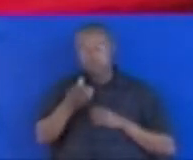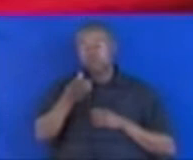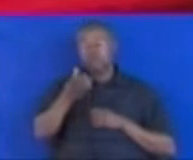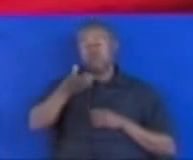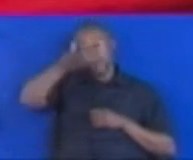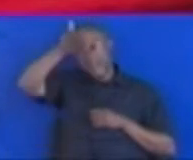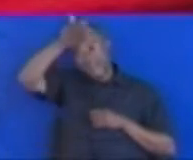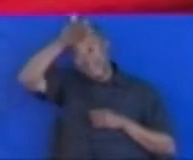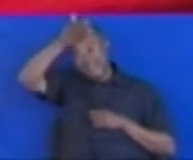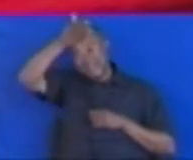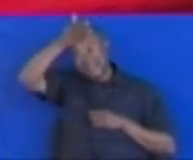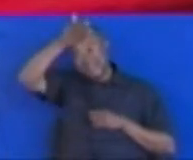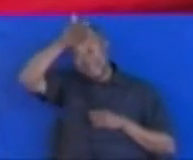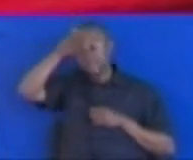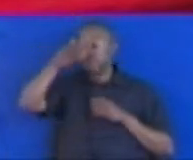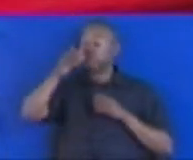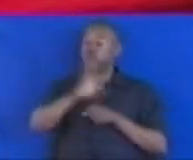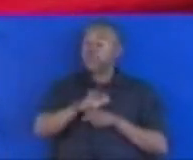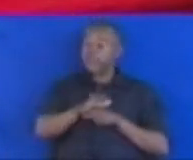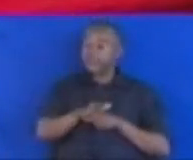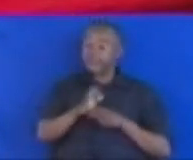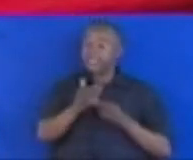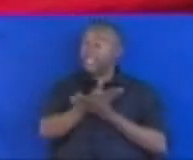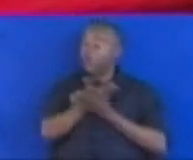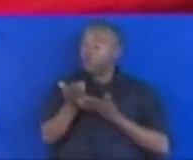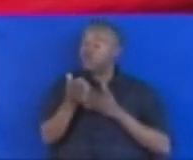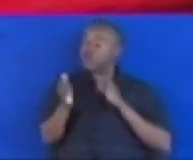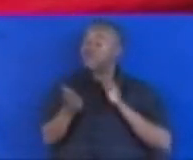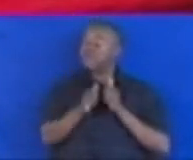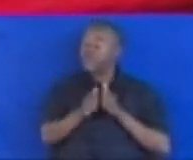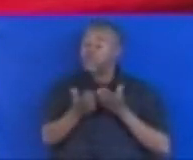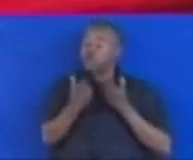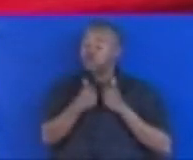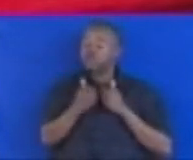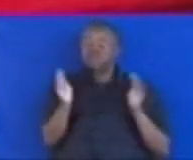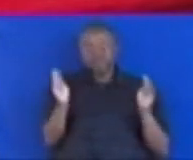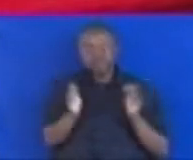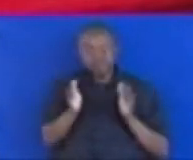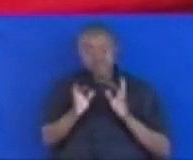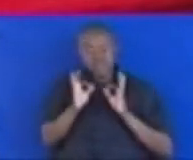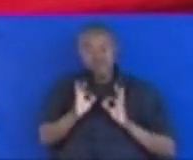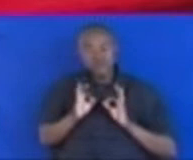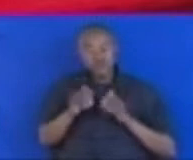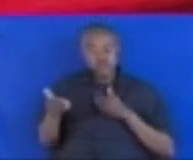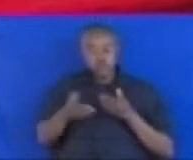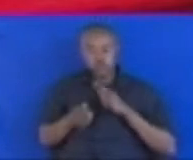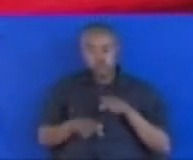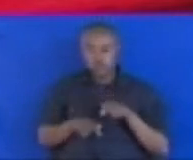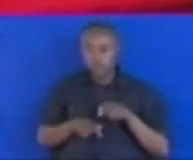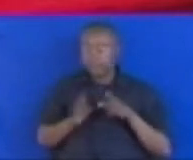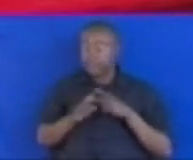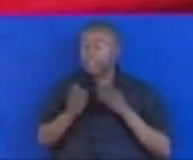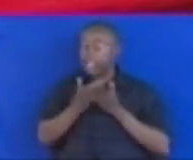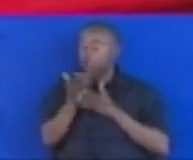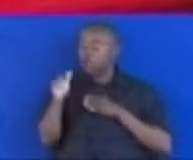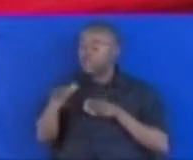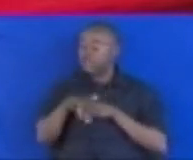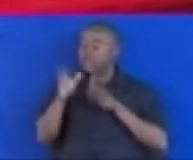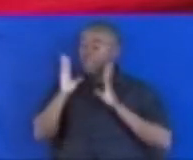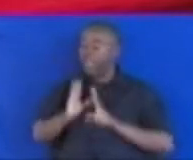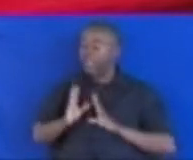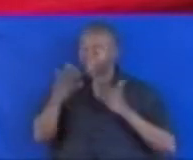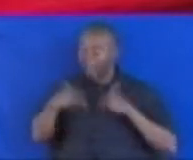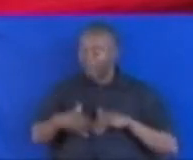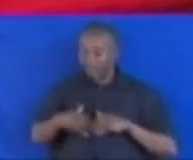hudumu na wadumu wa kutosha, vifaa na vifaa tiba pamoja na bima ya afya. Ili kuondoa changamoto hizo,